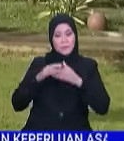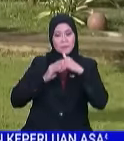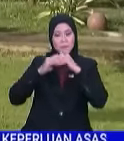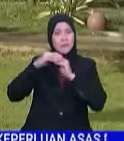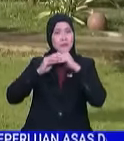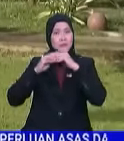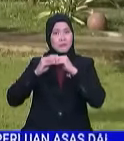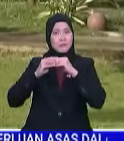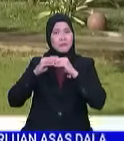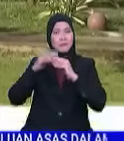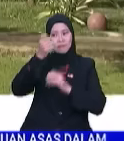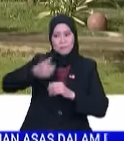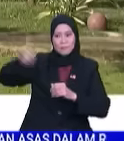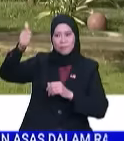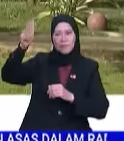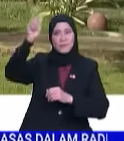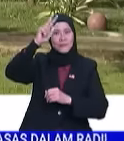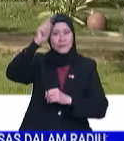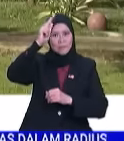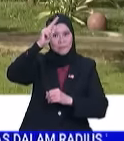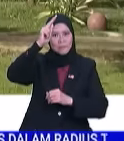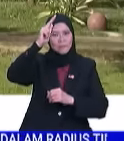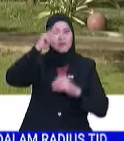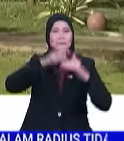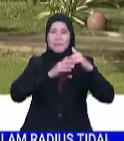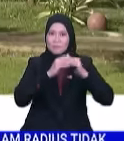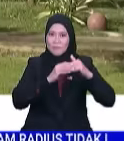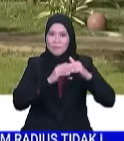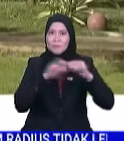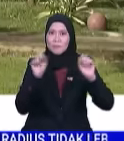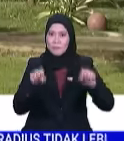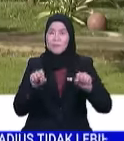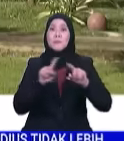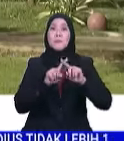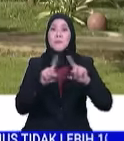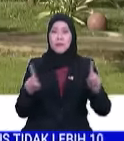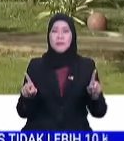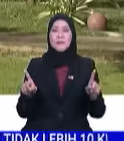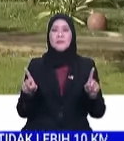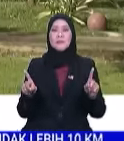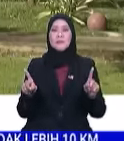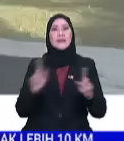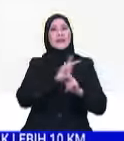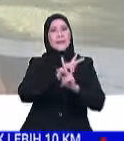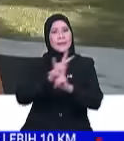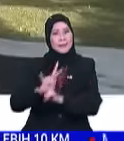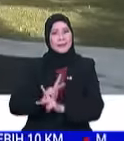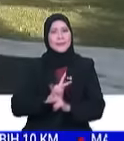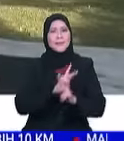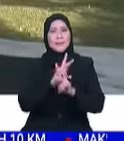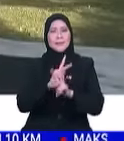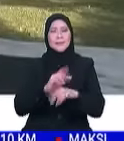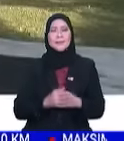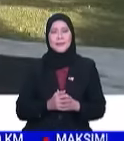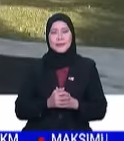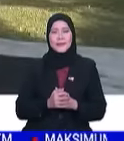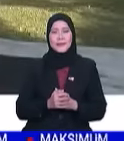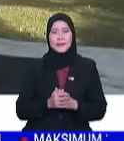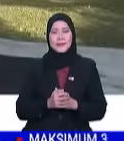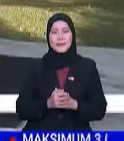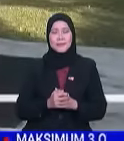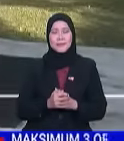pihak berkuasa, balik buat kerjaan kita, tapi kita mestilah Berhati-hati. Alhamdulillah,